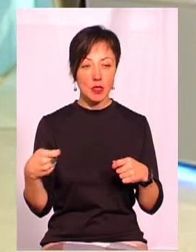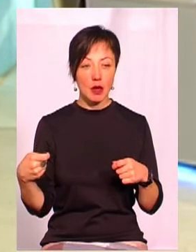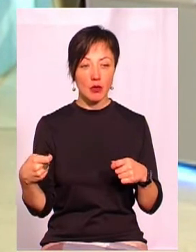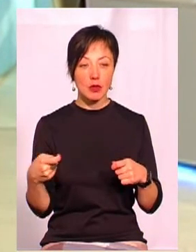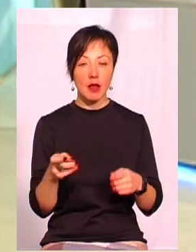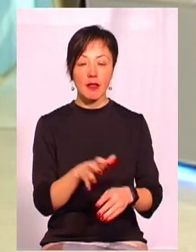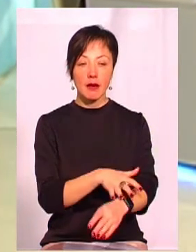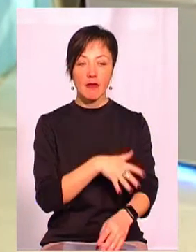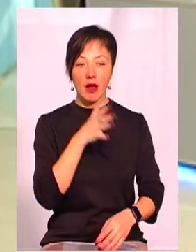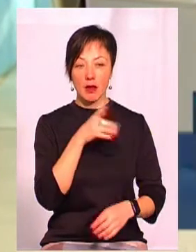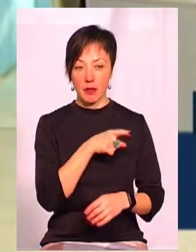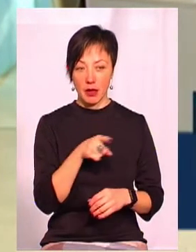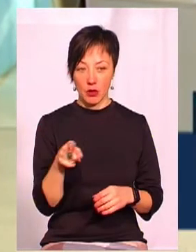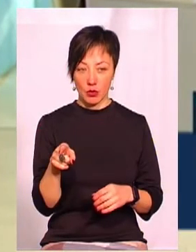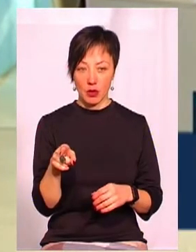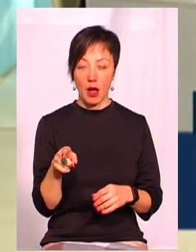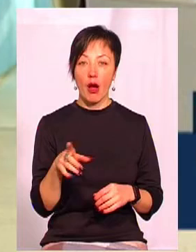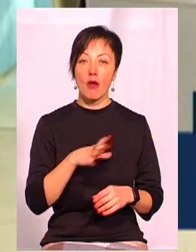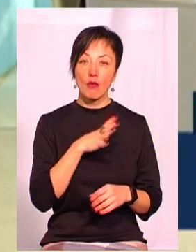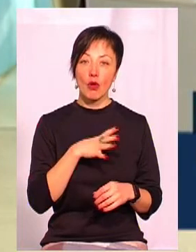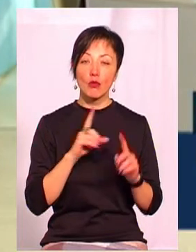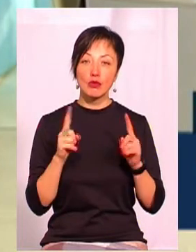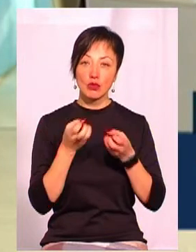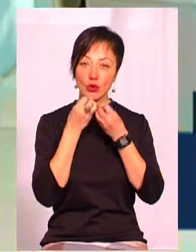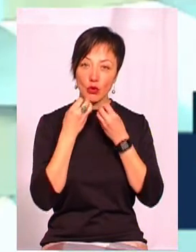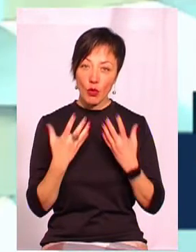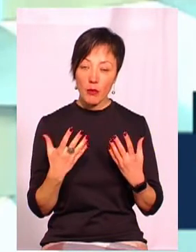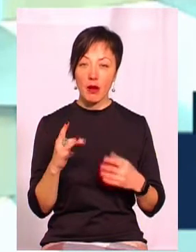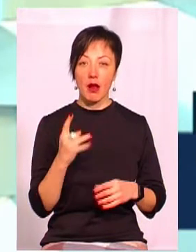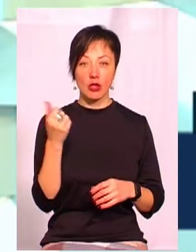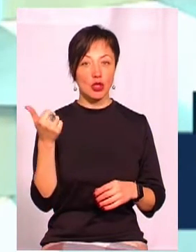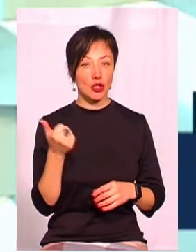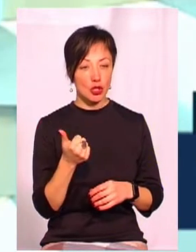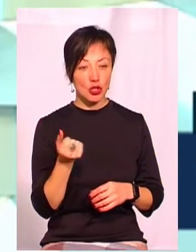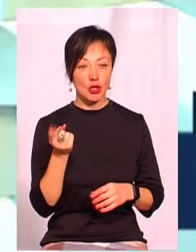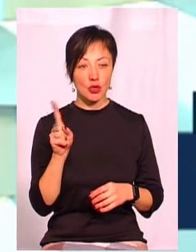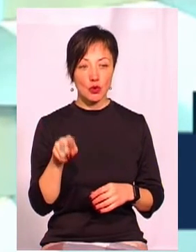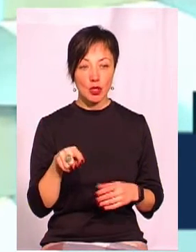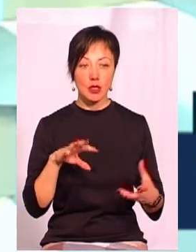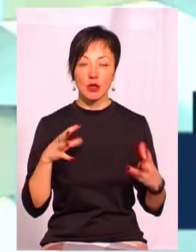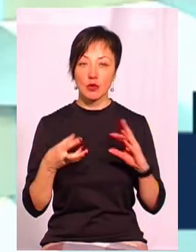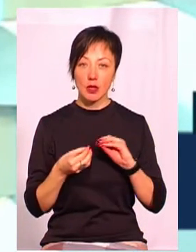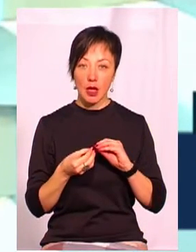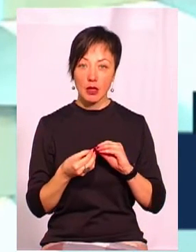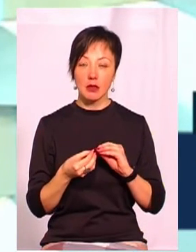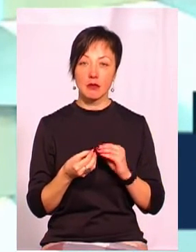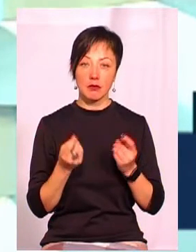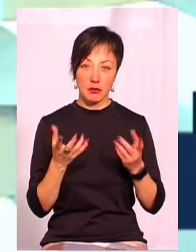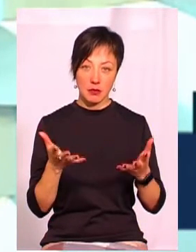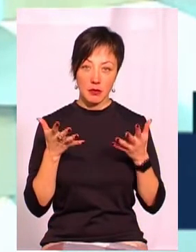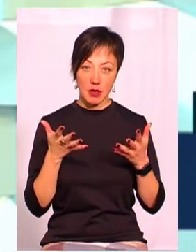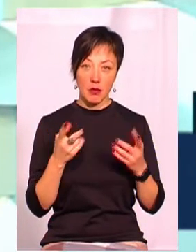на досить тривалий період. А було б дуже добре, щоб хоча б раз на тиждень. І тоді результати досить